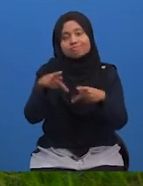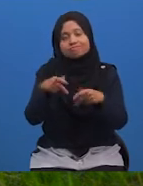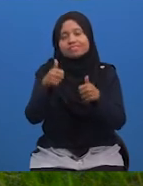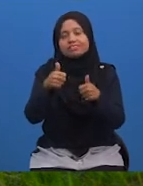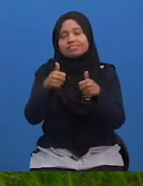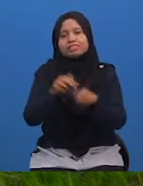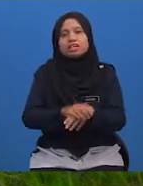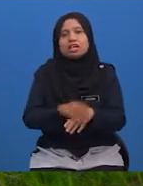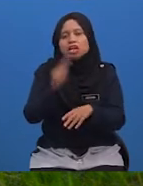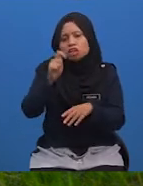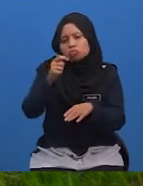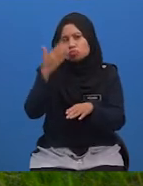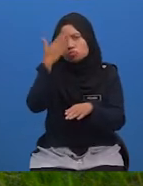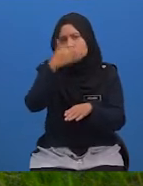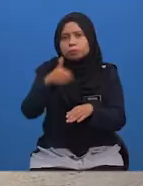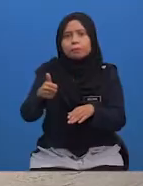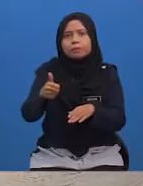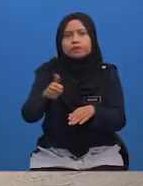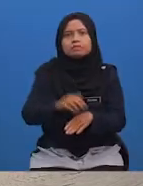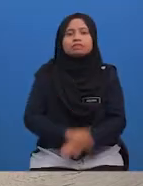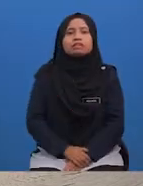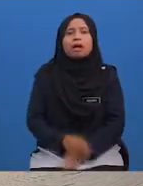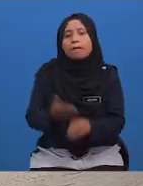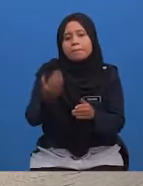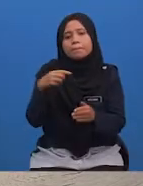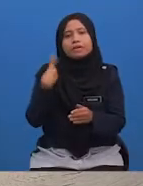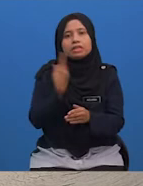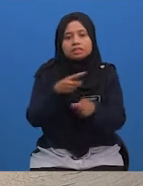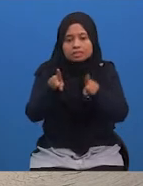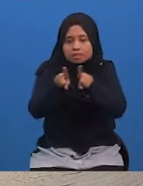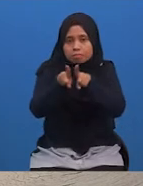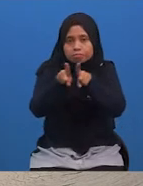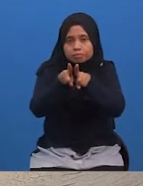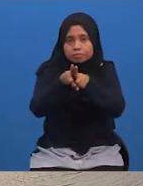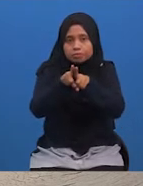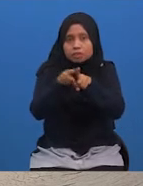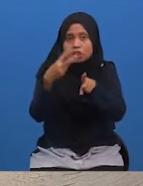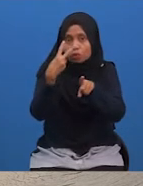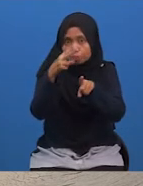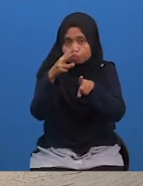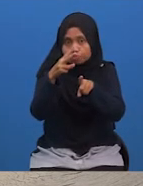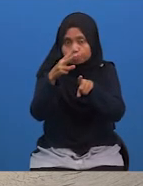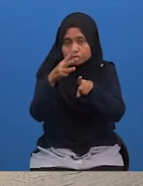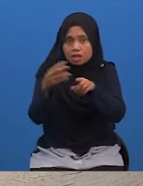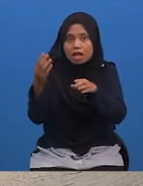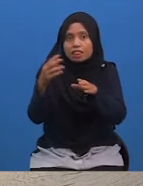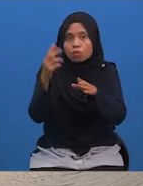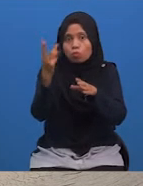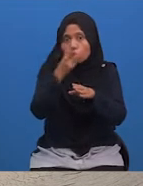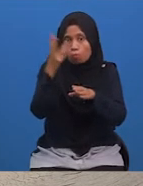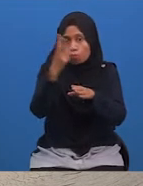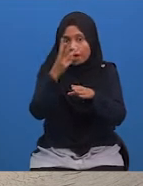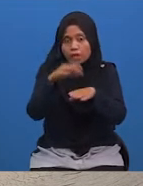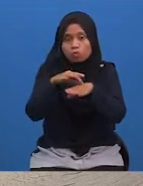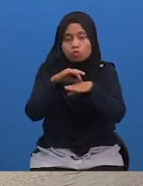Bagus. Tentu menarik, kan? Mari kita bersama-sama menyaksikan tayangan wayang